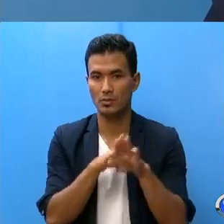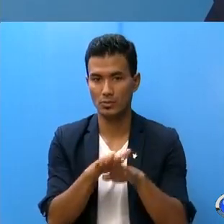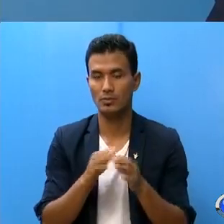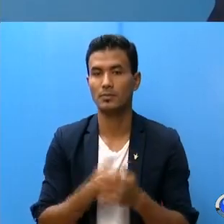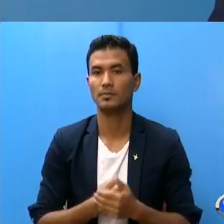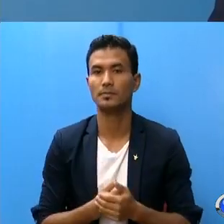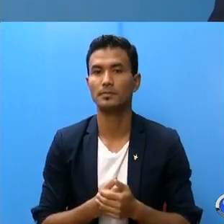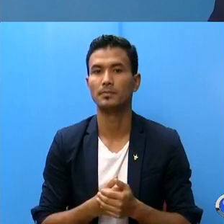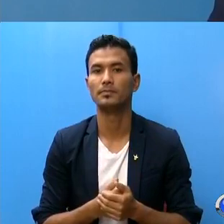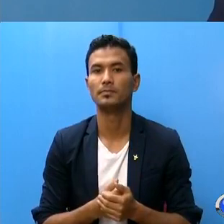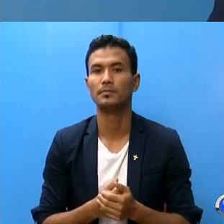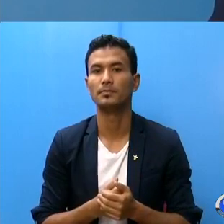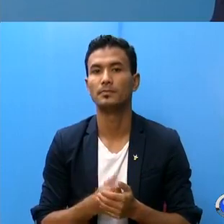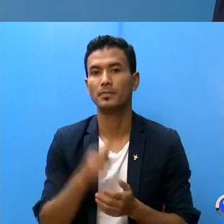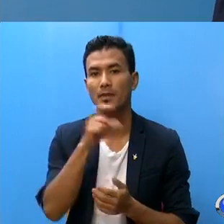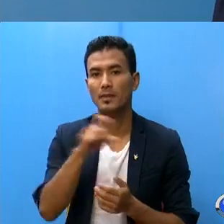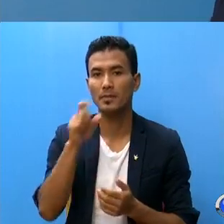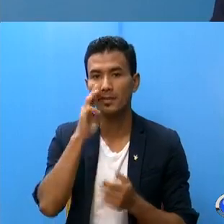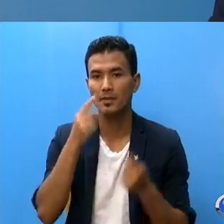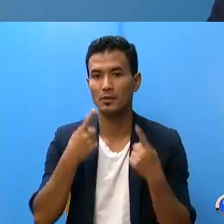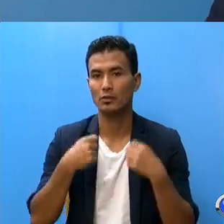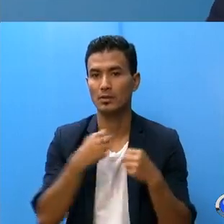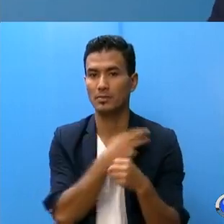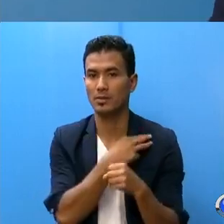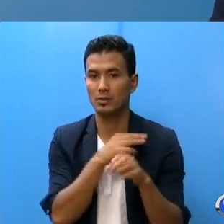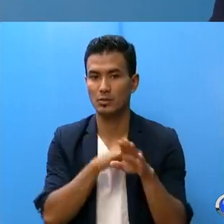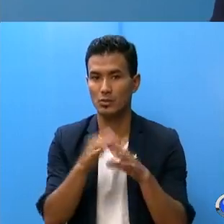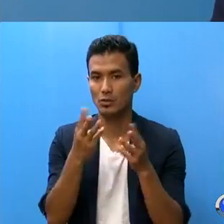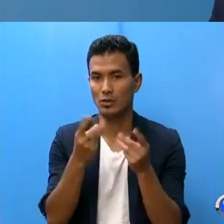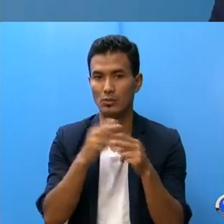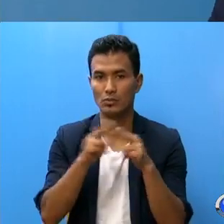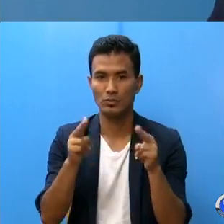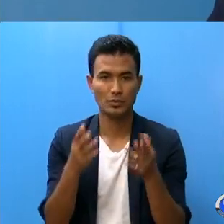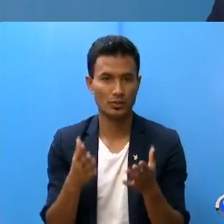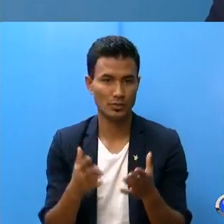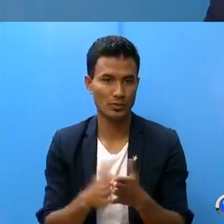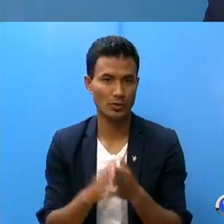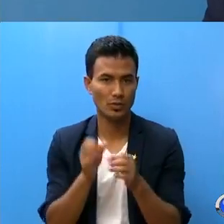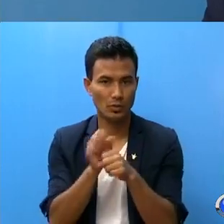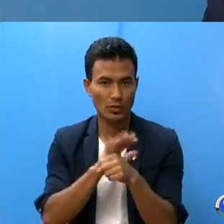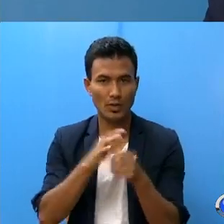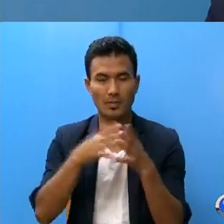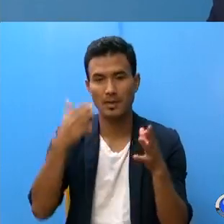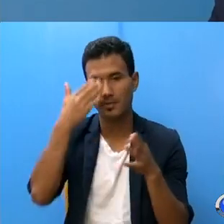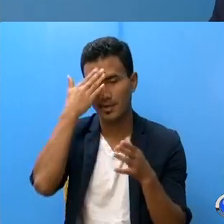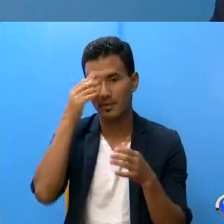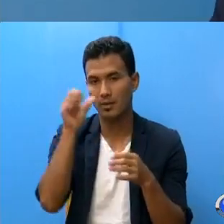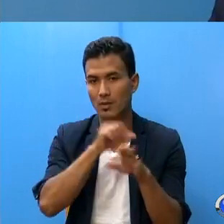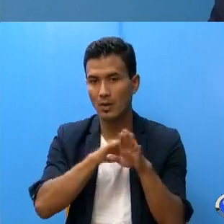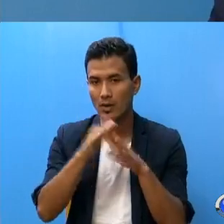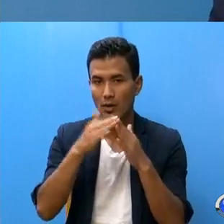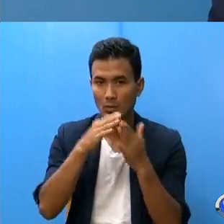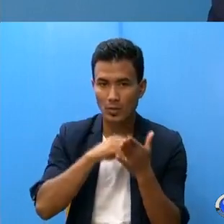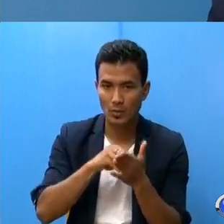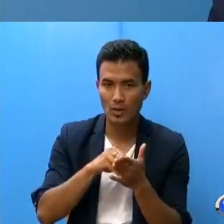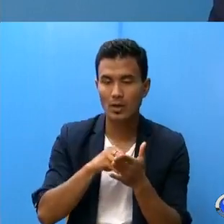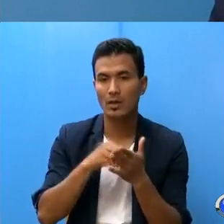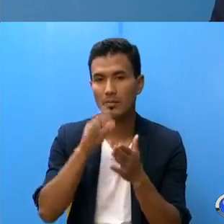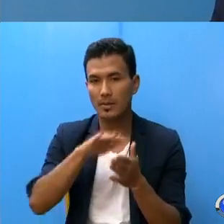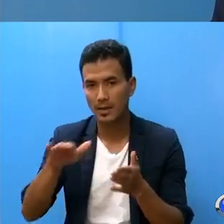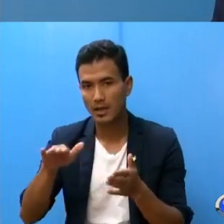नेपाल मा सथे कर्मी को संख्या प्रयाप्त छाई ना कोराना को महामारी मा वहार आपनो घर परिब्यार